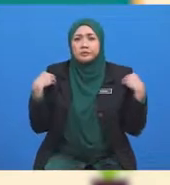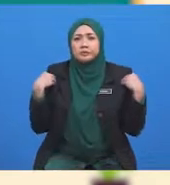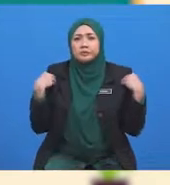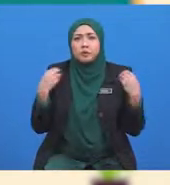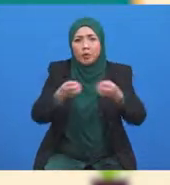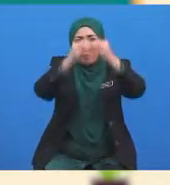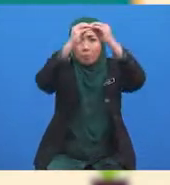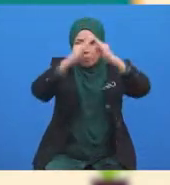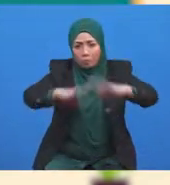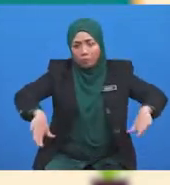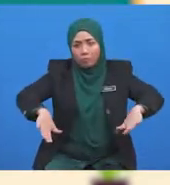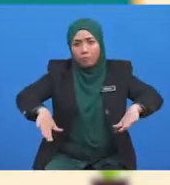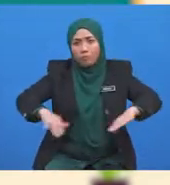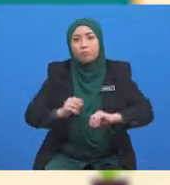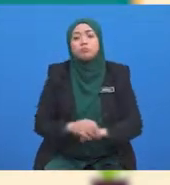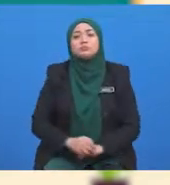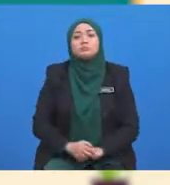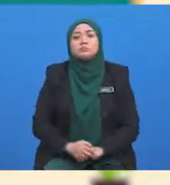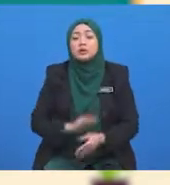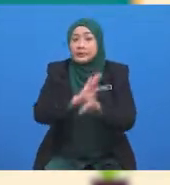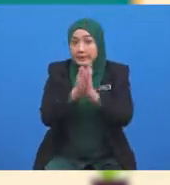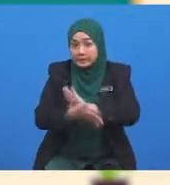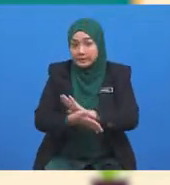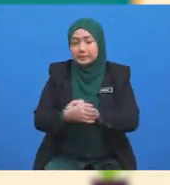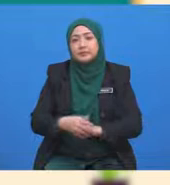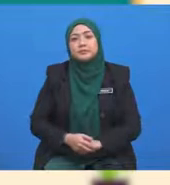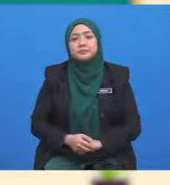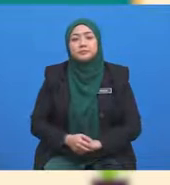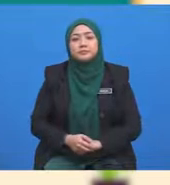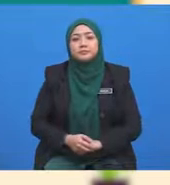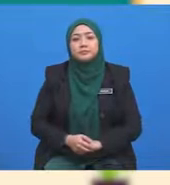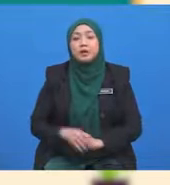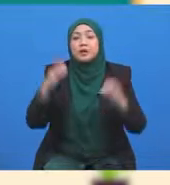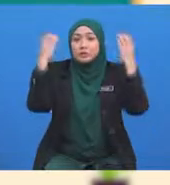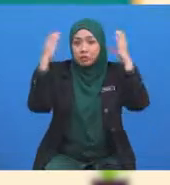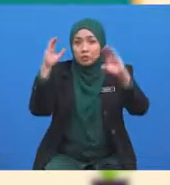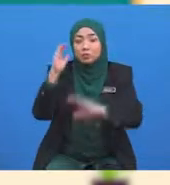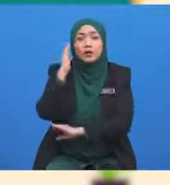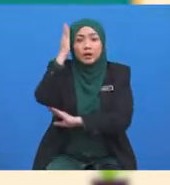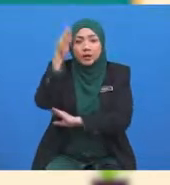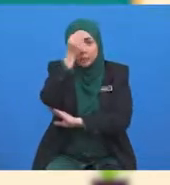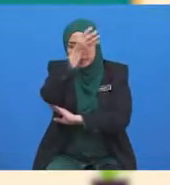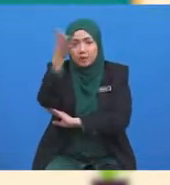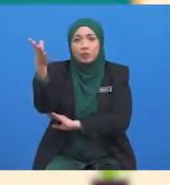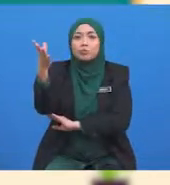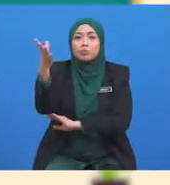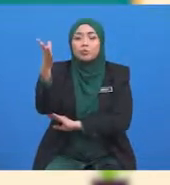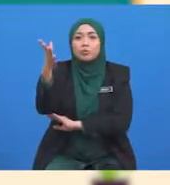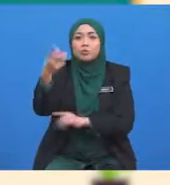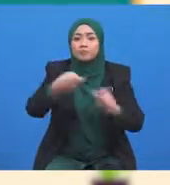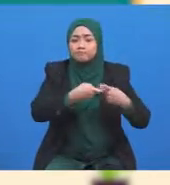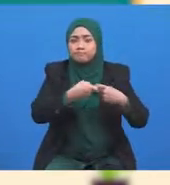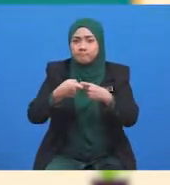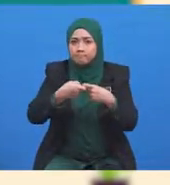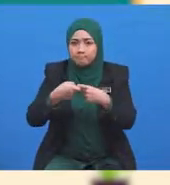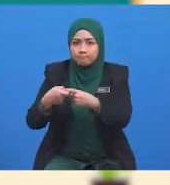dahsyat. Baiklah pelajar, cikgu akan menjelaskan kaitan gambar berkenaan dengan pelajaran pada hari